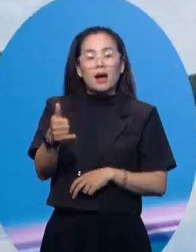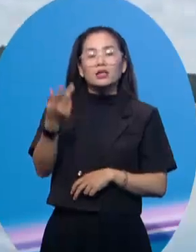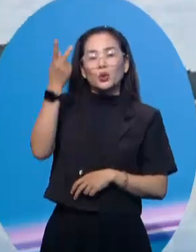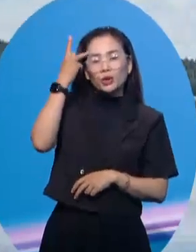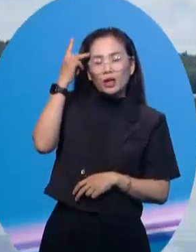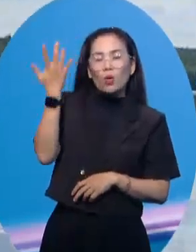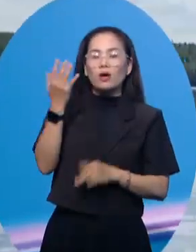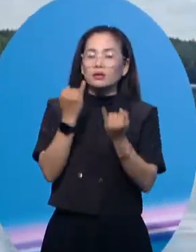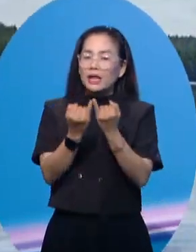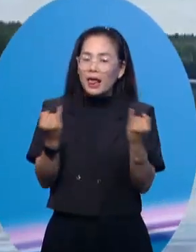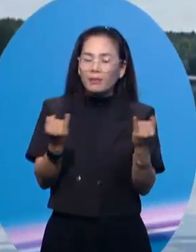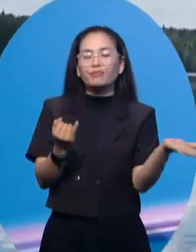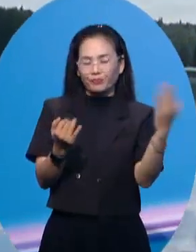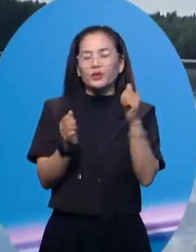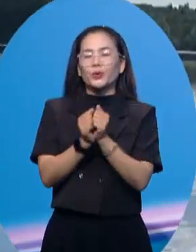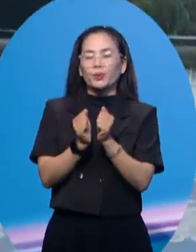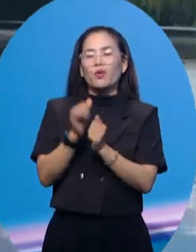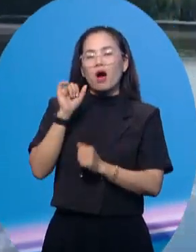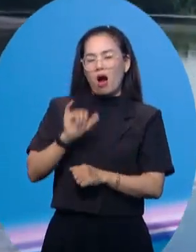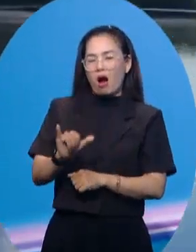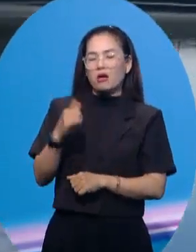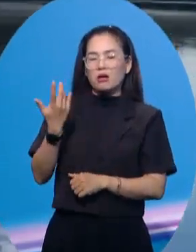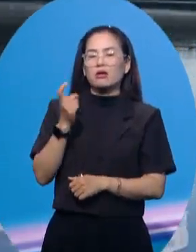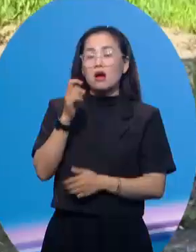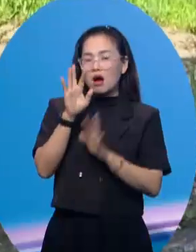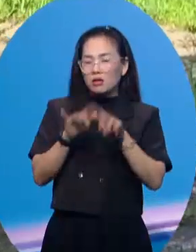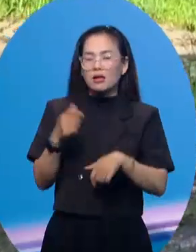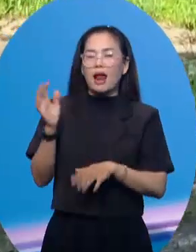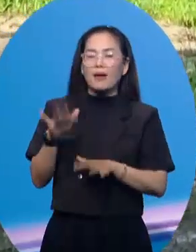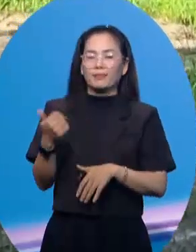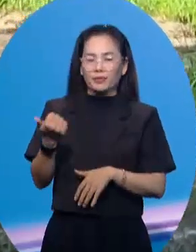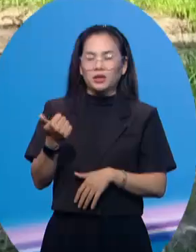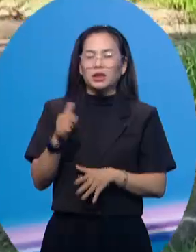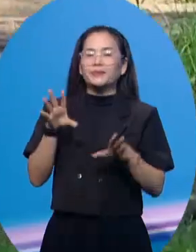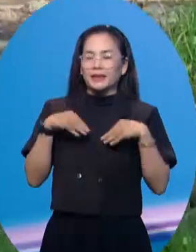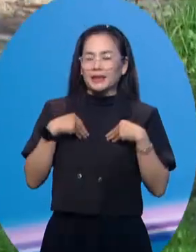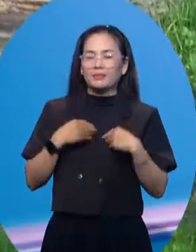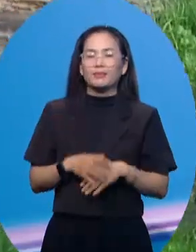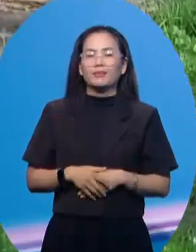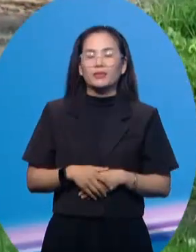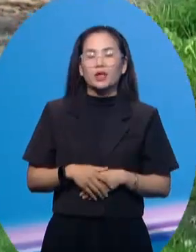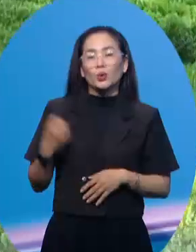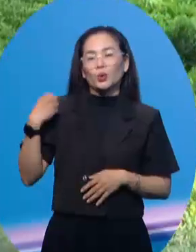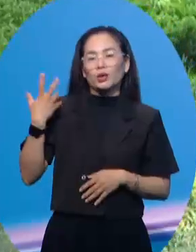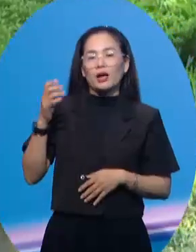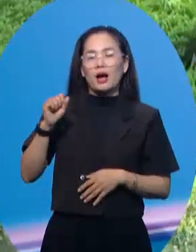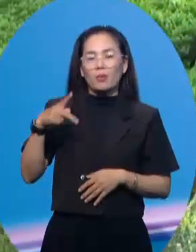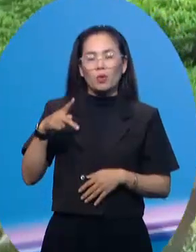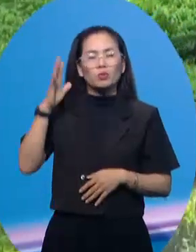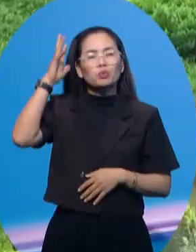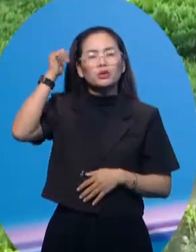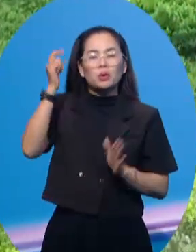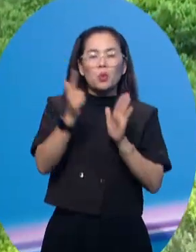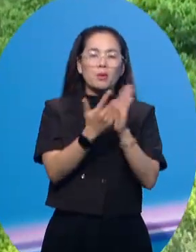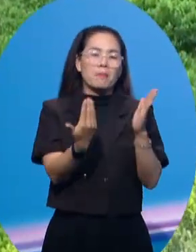Đây là những đối tượng mà Phần Lan sẽ tiếp tục chấp nhận đơn sinh ttin nạn chính phủ cánh hữ của thủ tướng Apo cũng nêu bật tầm quan trọng của